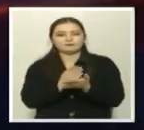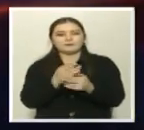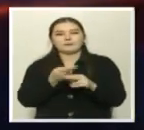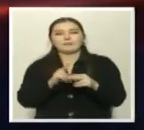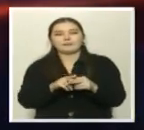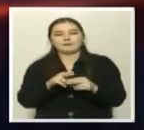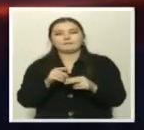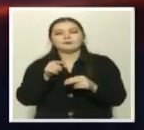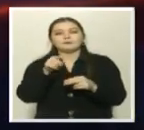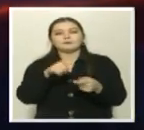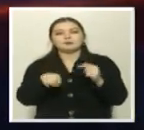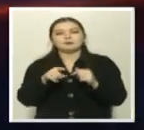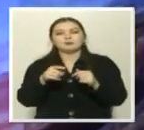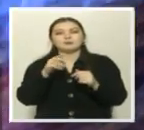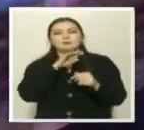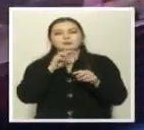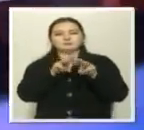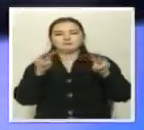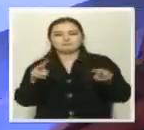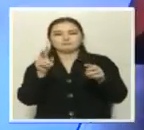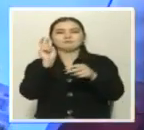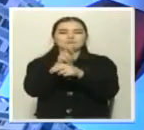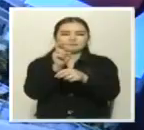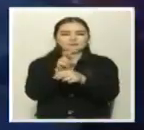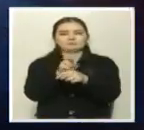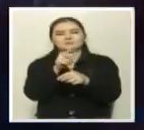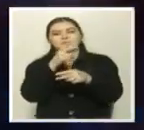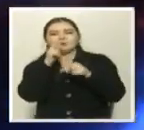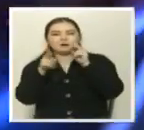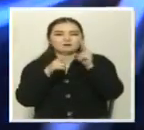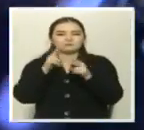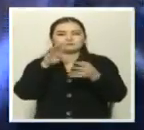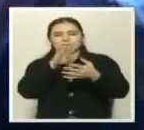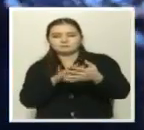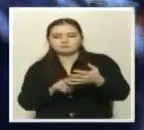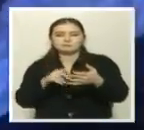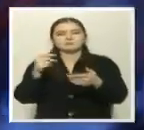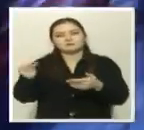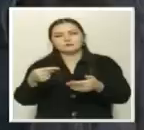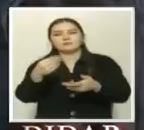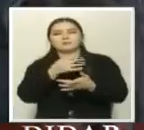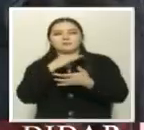әкімдік есігін әбден тоздырған, алайда нақты шешім жоқ дейді. Мәселенің мән-жайын ақсындары табылды баяндайды.